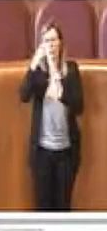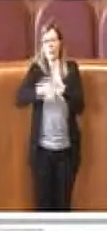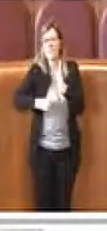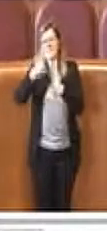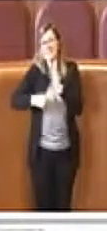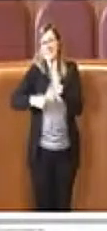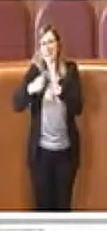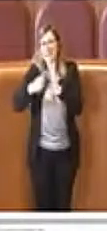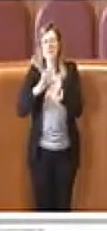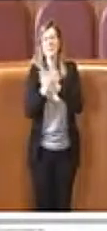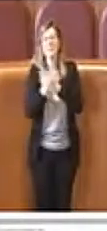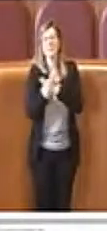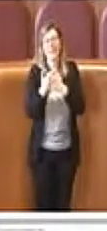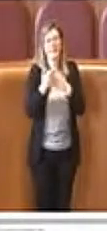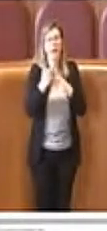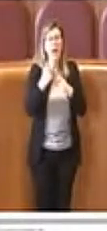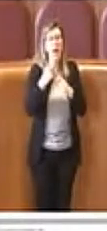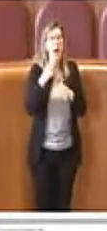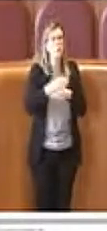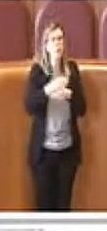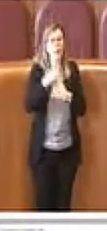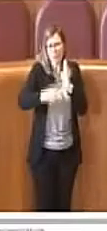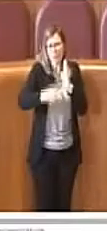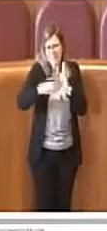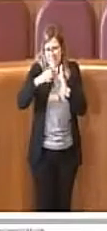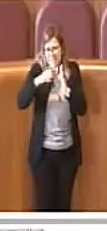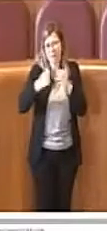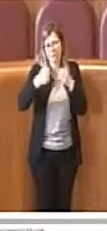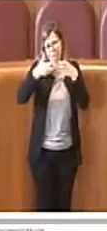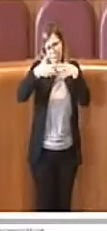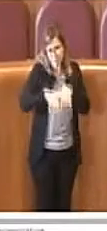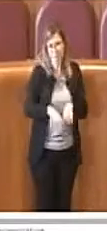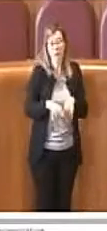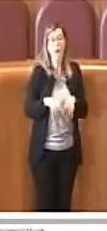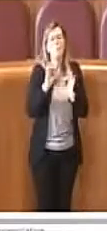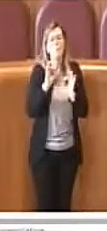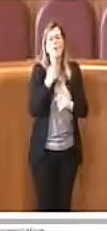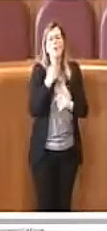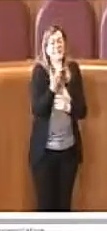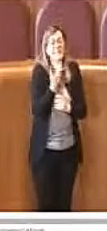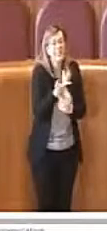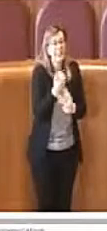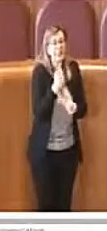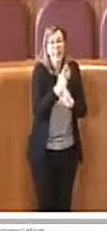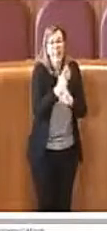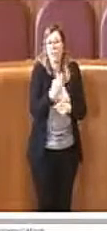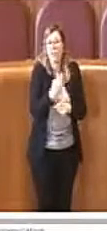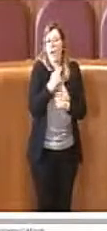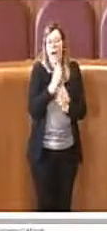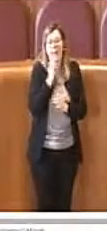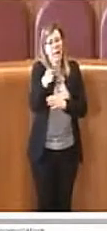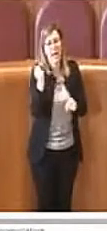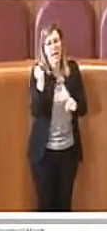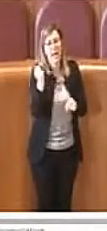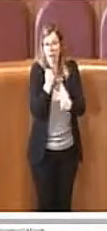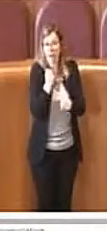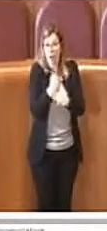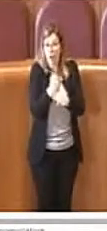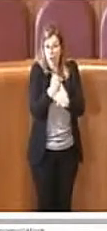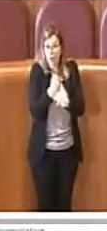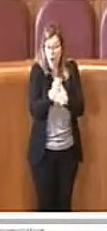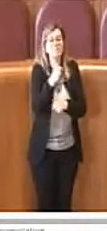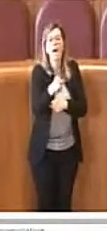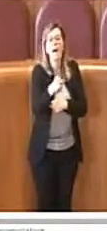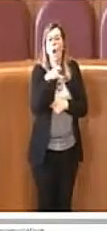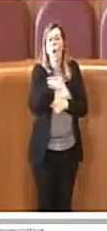il costo dell'abbonamento mensile per andare incontro proprio a quelle persone che in questo momento si stanno recando al lavoro e vanno